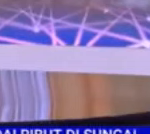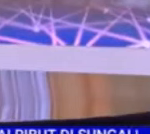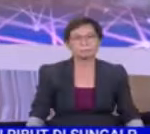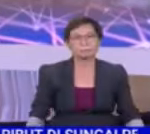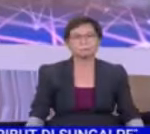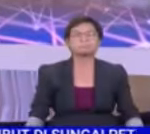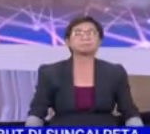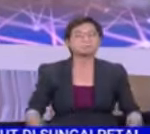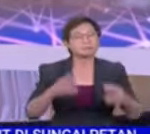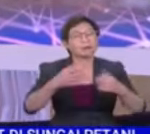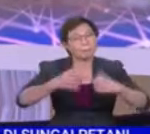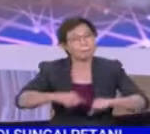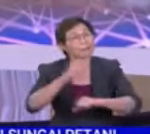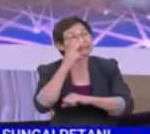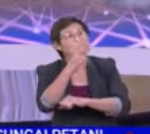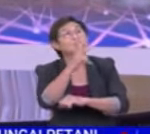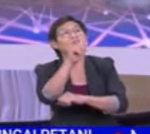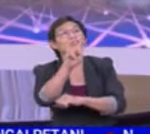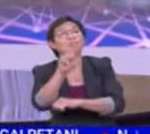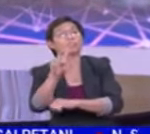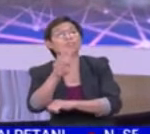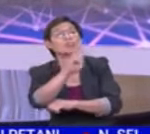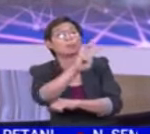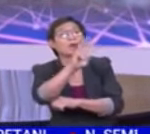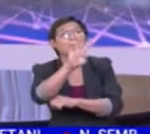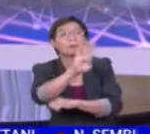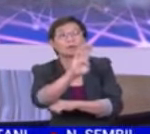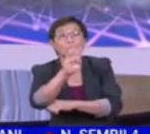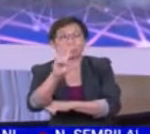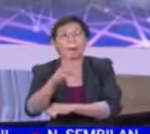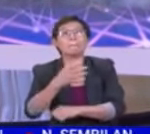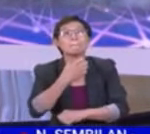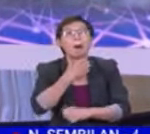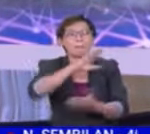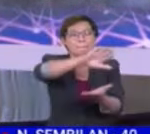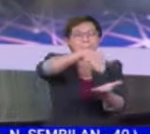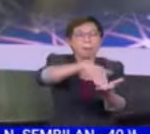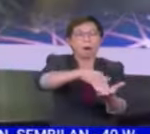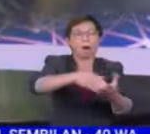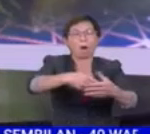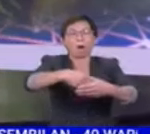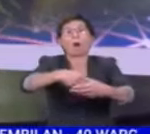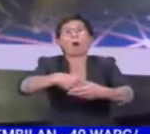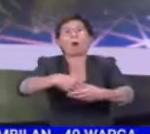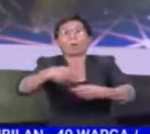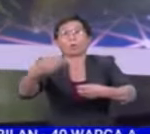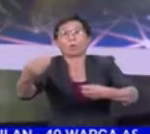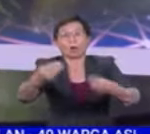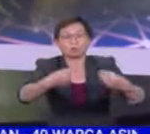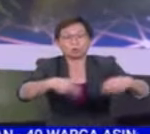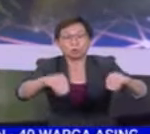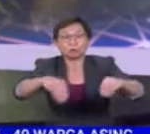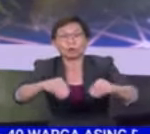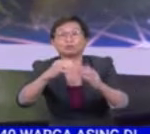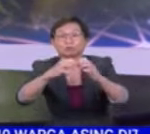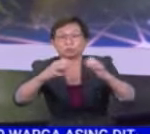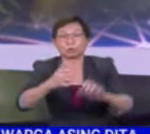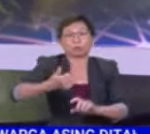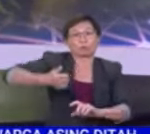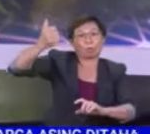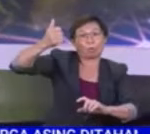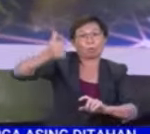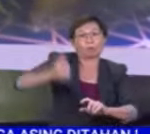Masih dalam berita wilayah. Perak berhasrat menjadi antara negeri hak pengeluaran durian utama di Malaysia. Ke arah itu, kawasan